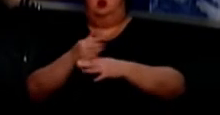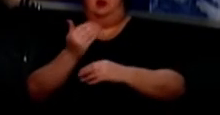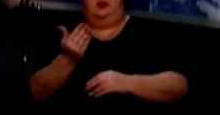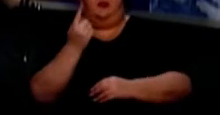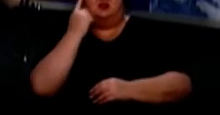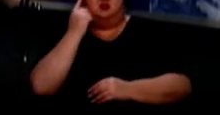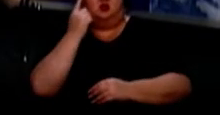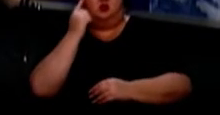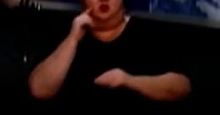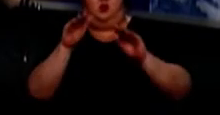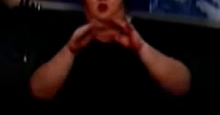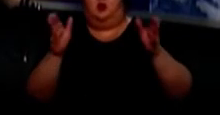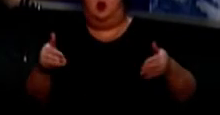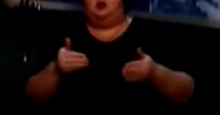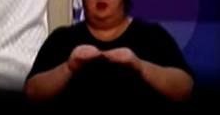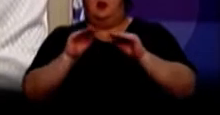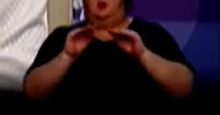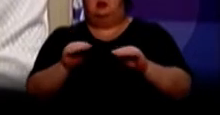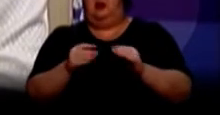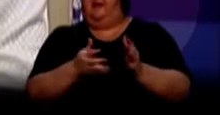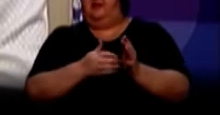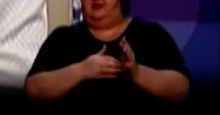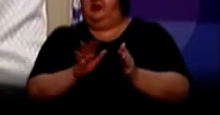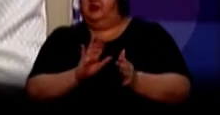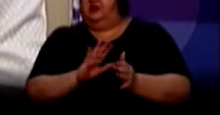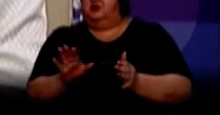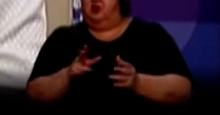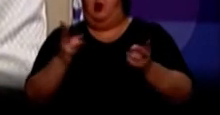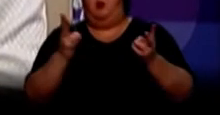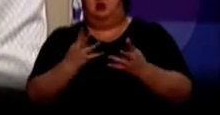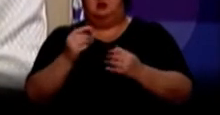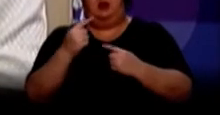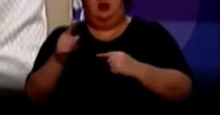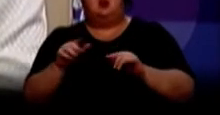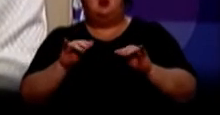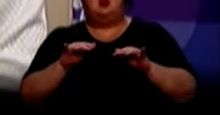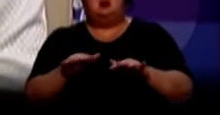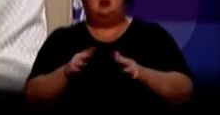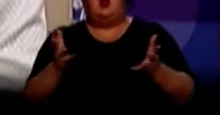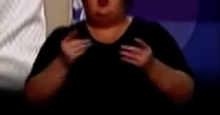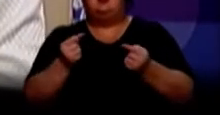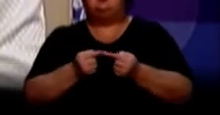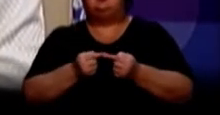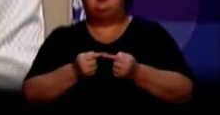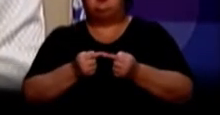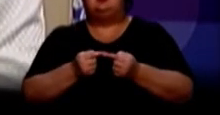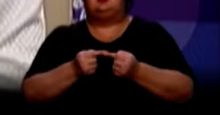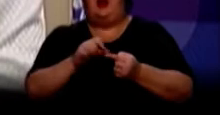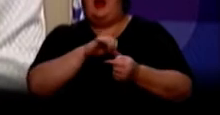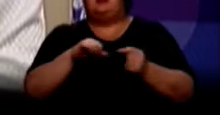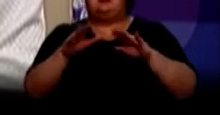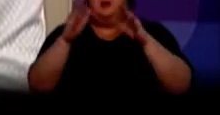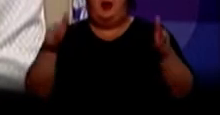думку, контейнери поставити у Полтаві недостатньо. Потрібні ще інші дії, які саме? Насправді, їх зараз самих контейнерів